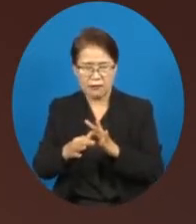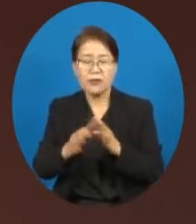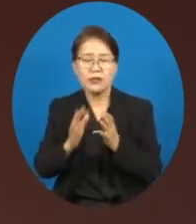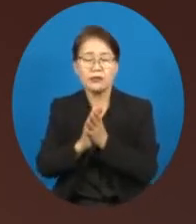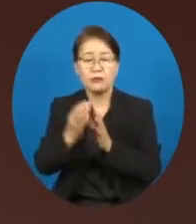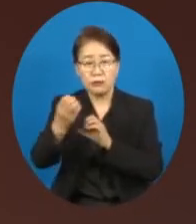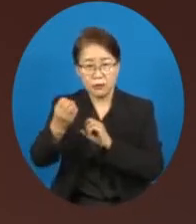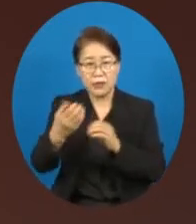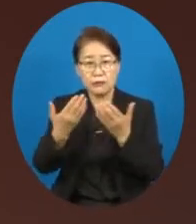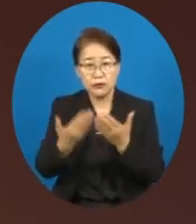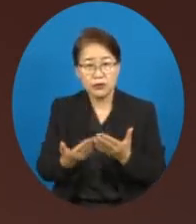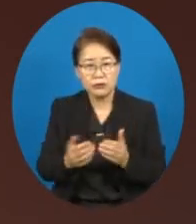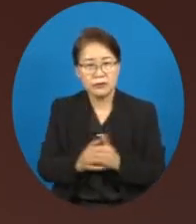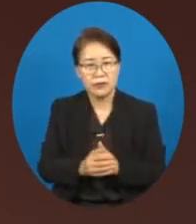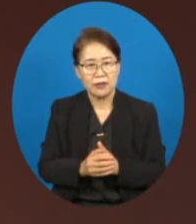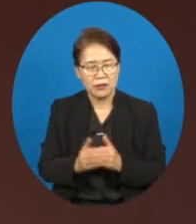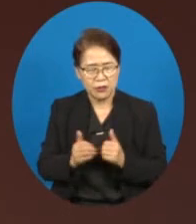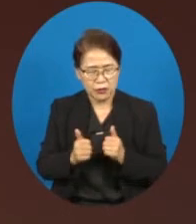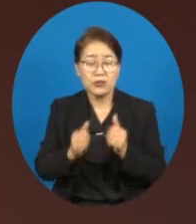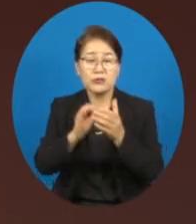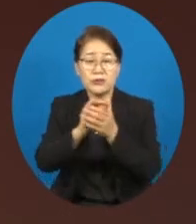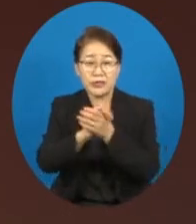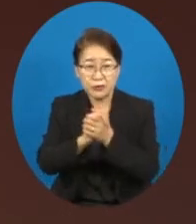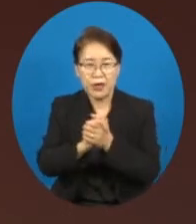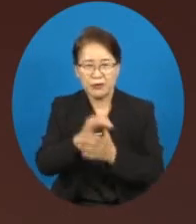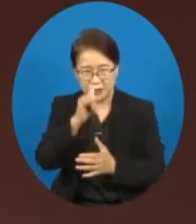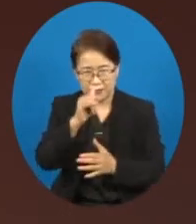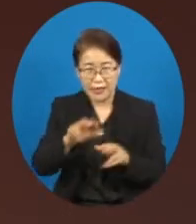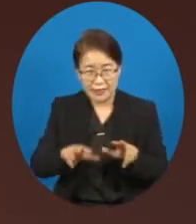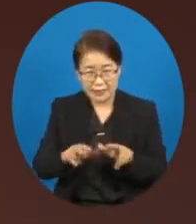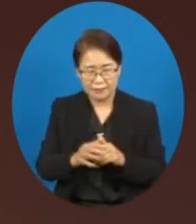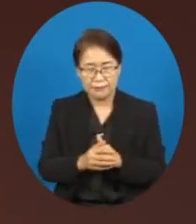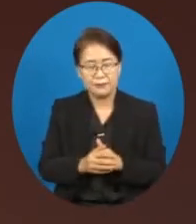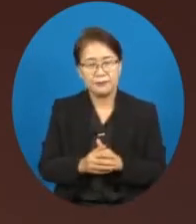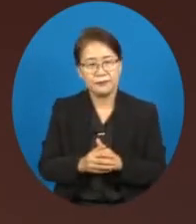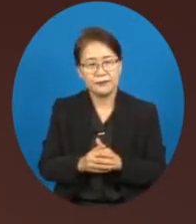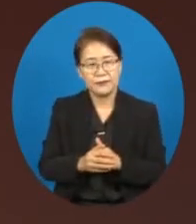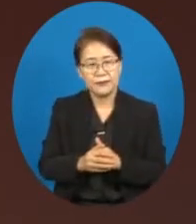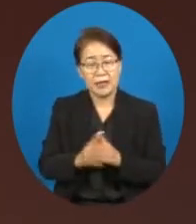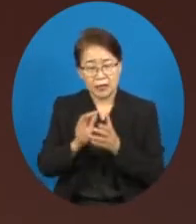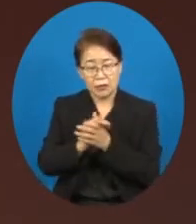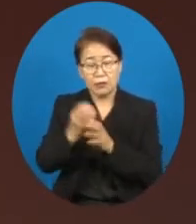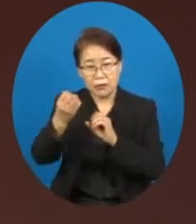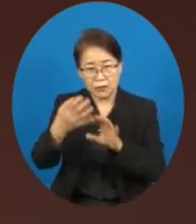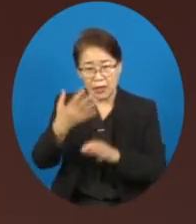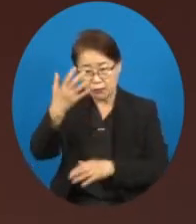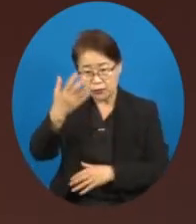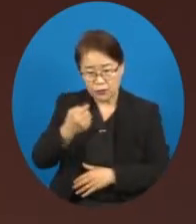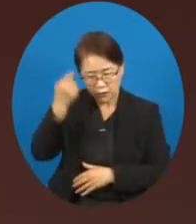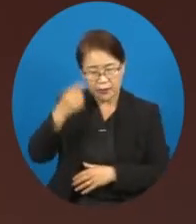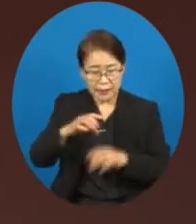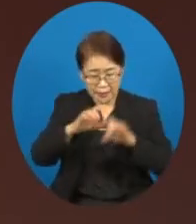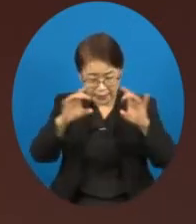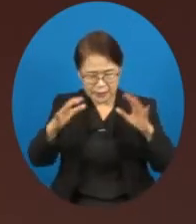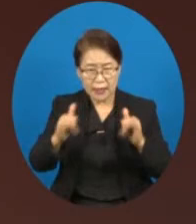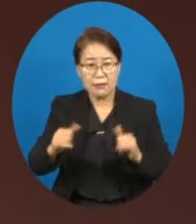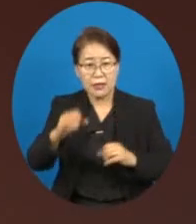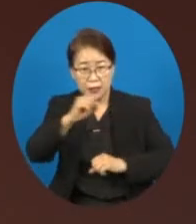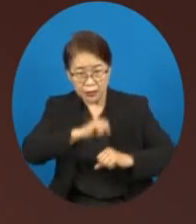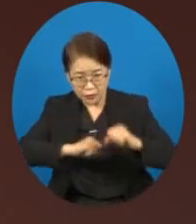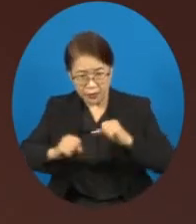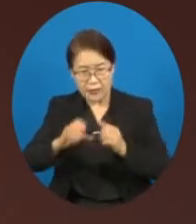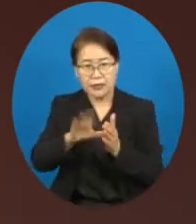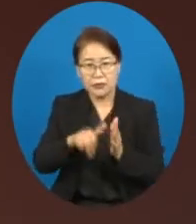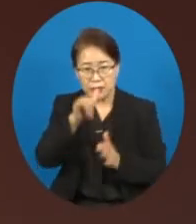하십니다. 지금 우리가 열심히 기도하고 있는데요, 여러분 이 기도의 응답도 성령께서 각자에게 역사하실 때도